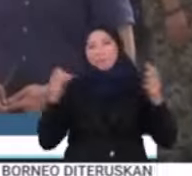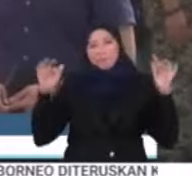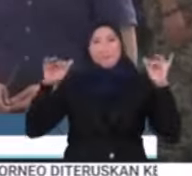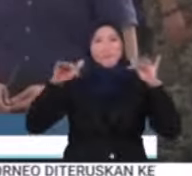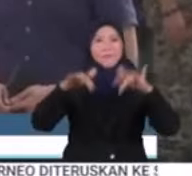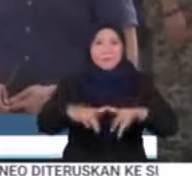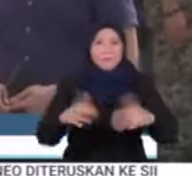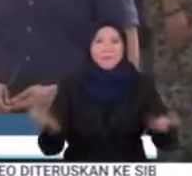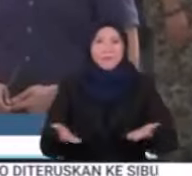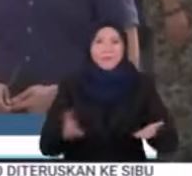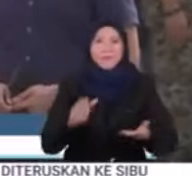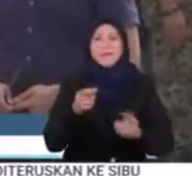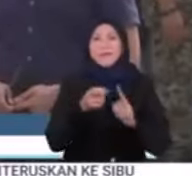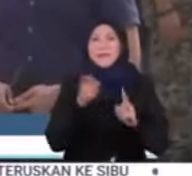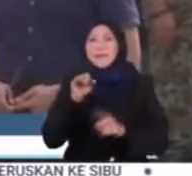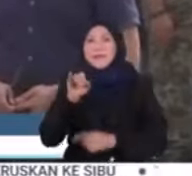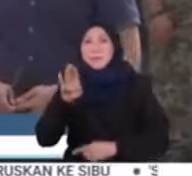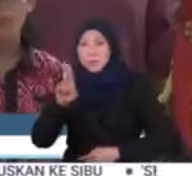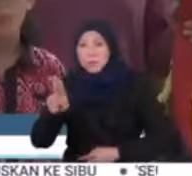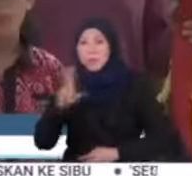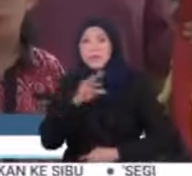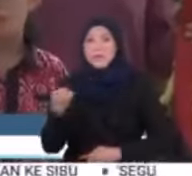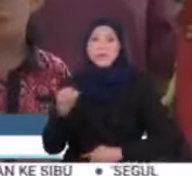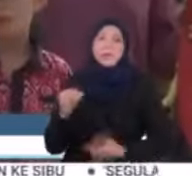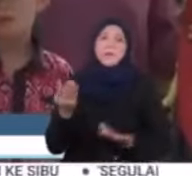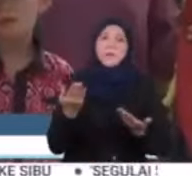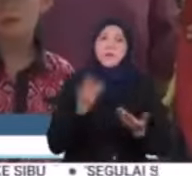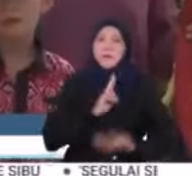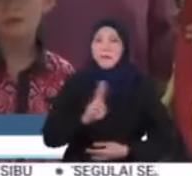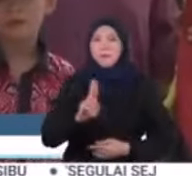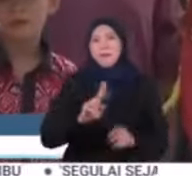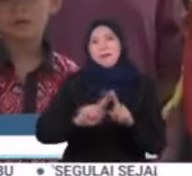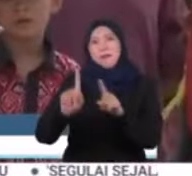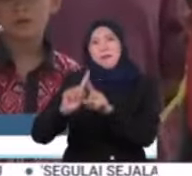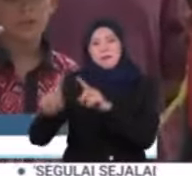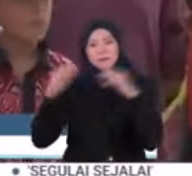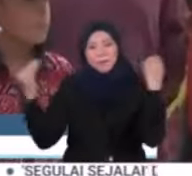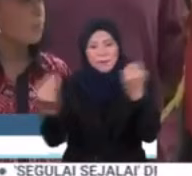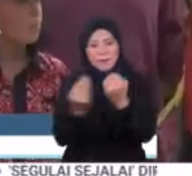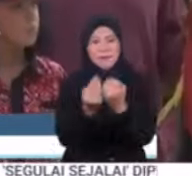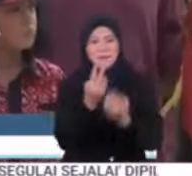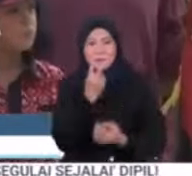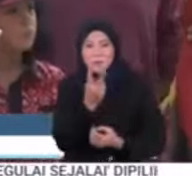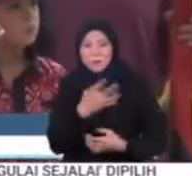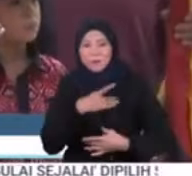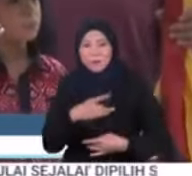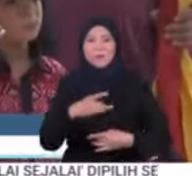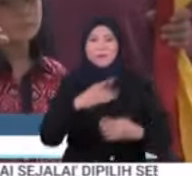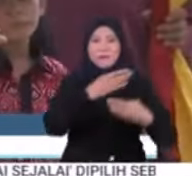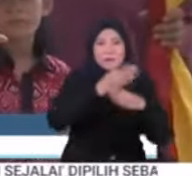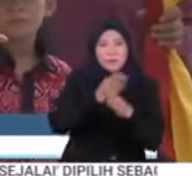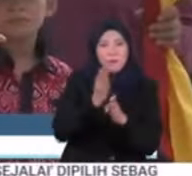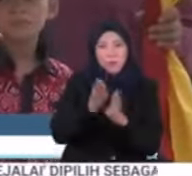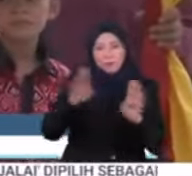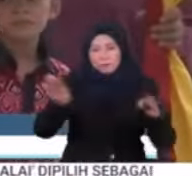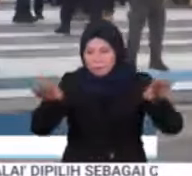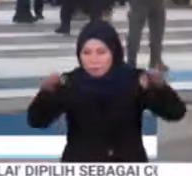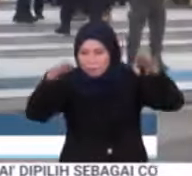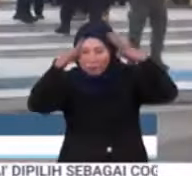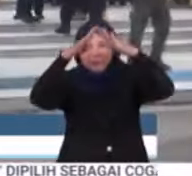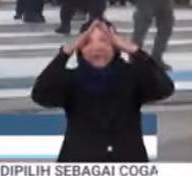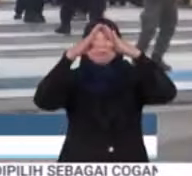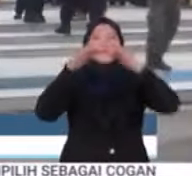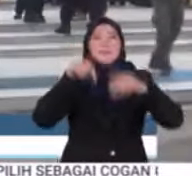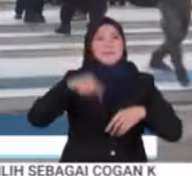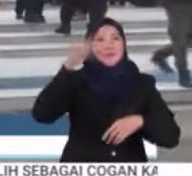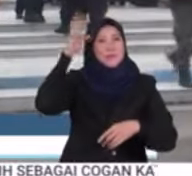dan bukan saja pengunjungnya dari kalangan penganut agamanya tetapi juga masyarakat yang diminati mereka bentuk seni Mina masyarakat Cina